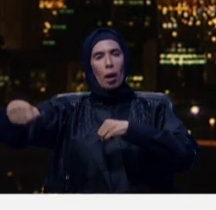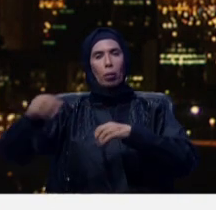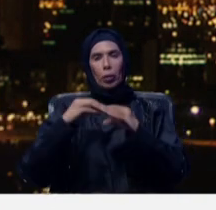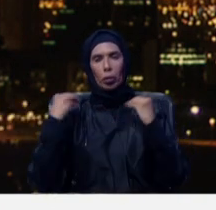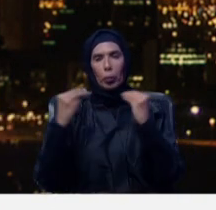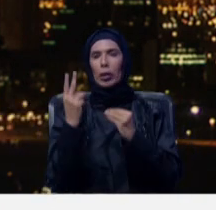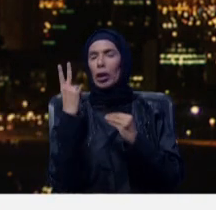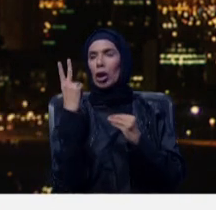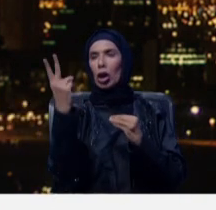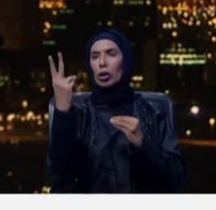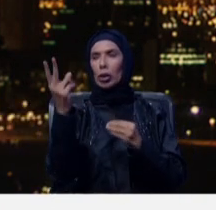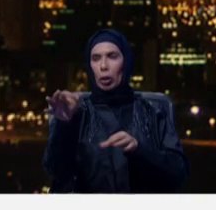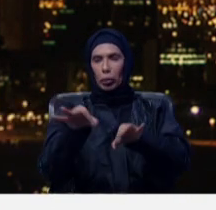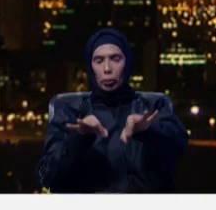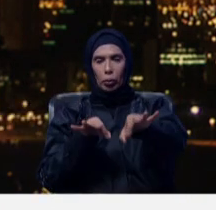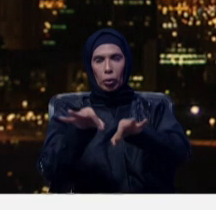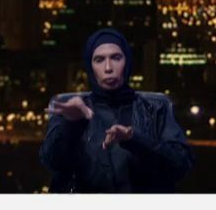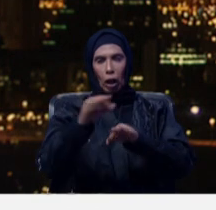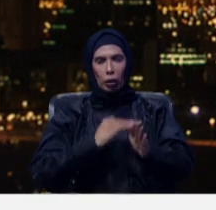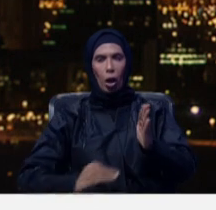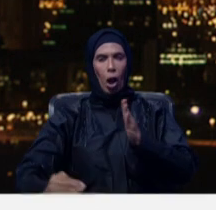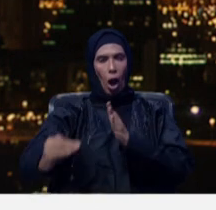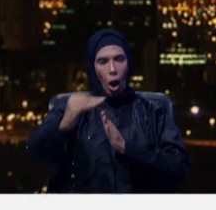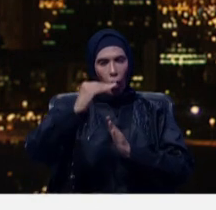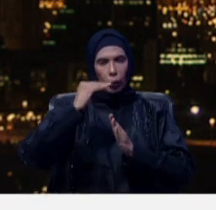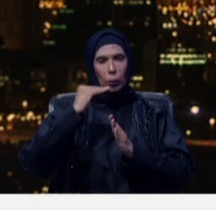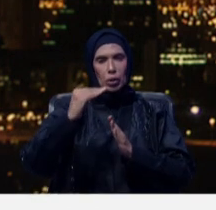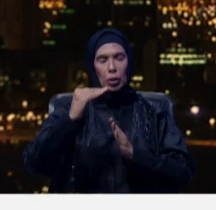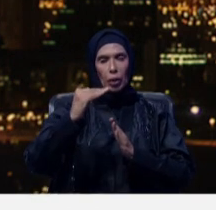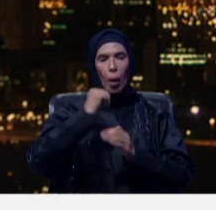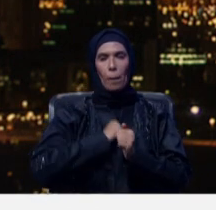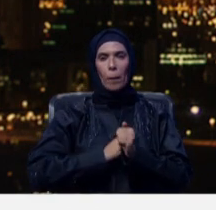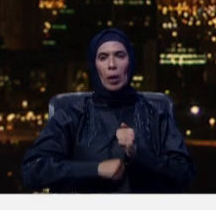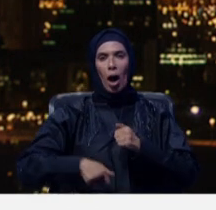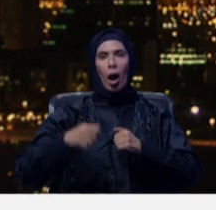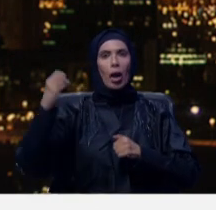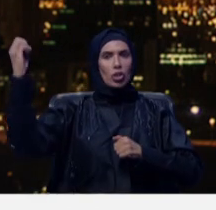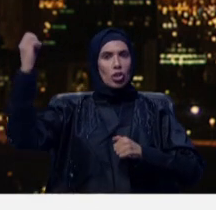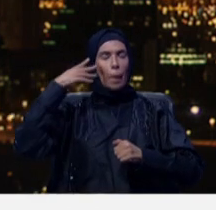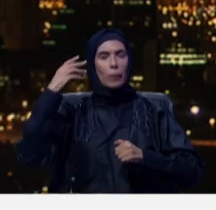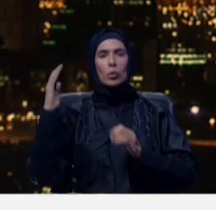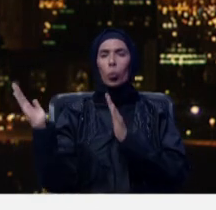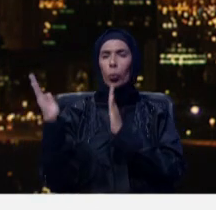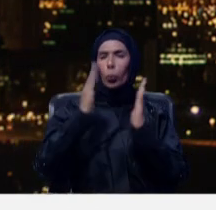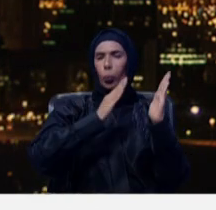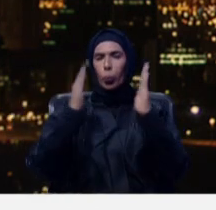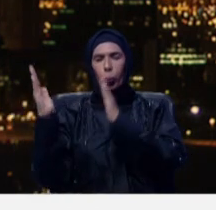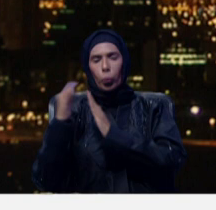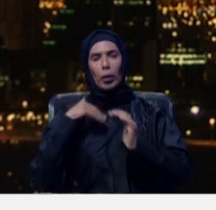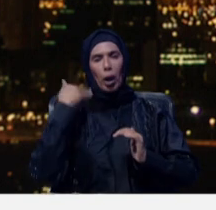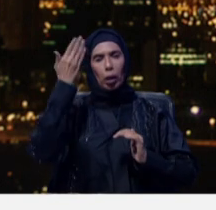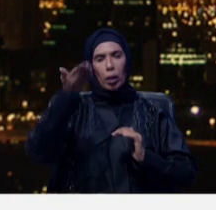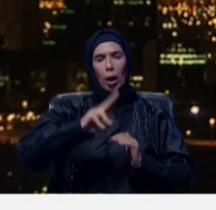خطتين وطنيتين استراتيجيتين لرفع كفاءة الطاقة والطاقة المتجددة، التي تتضمن عددا من المبادرات